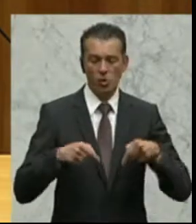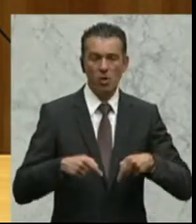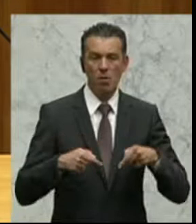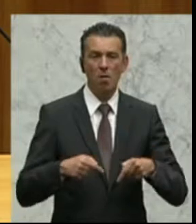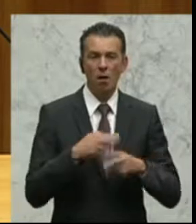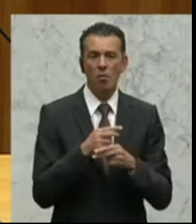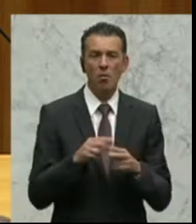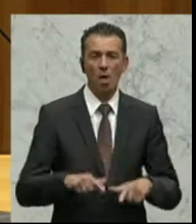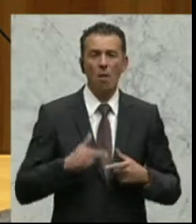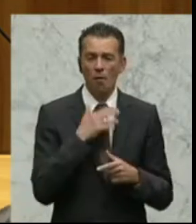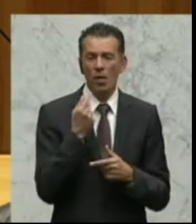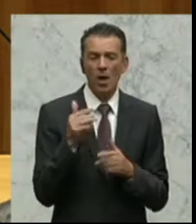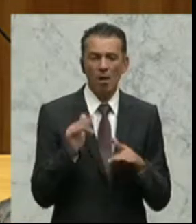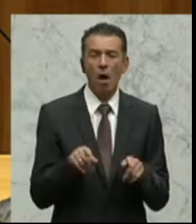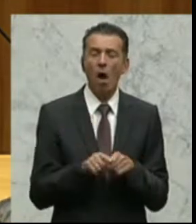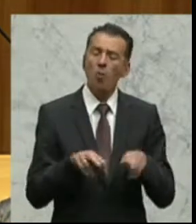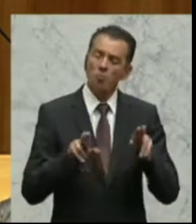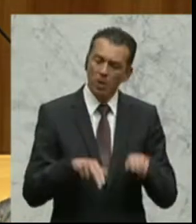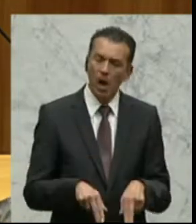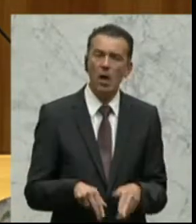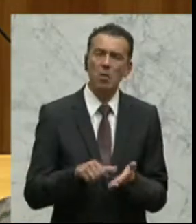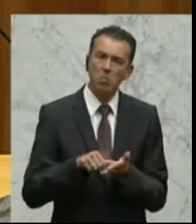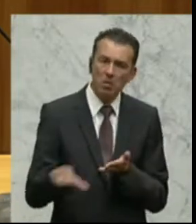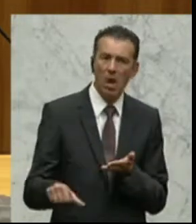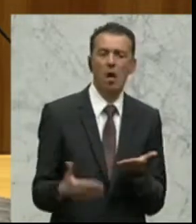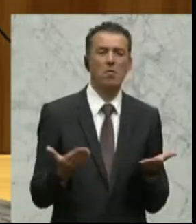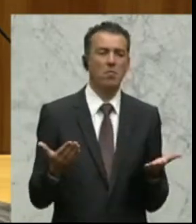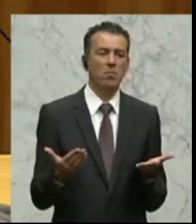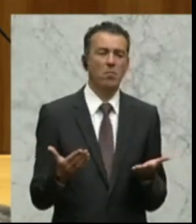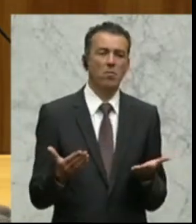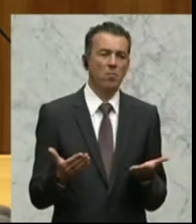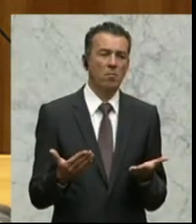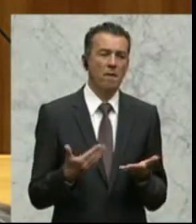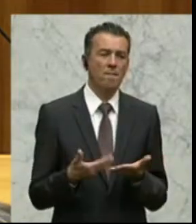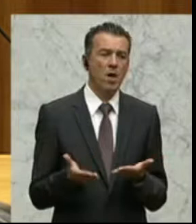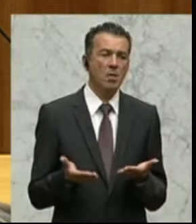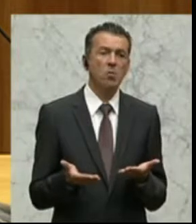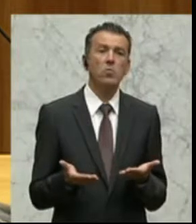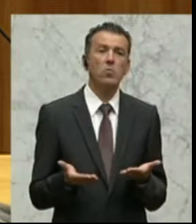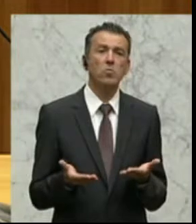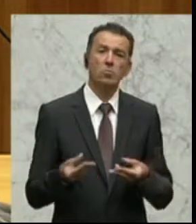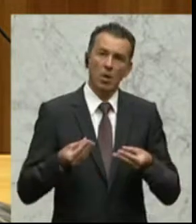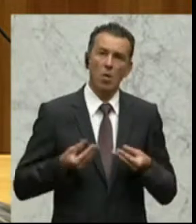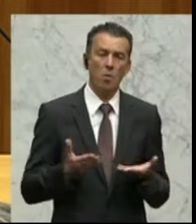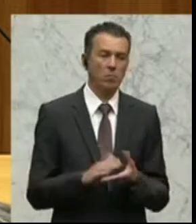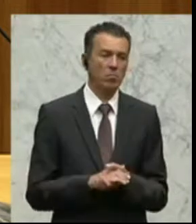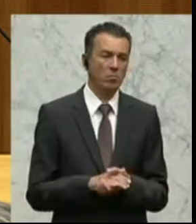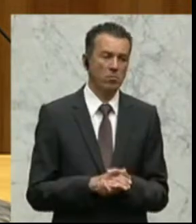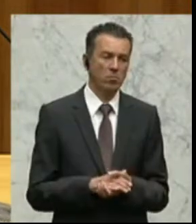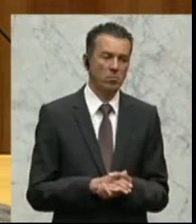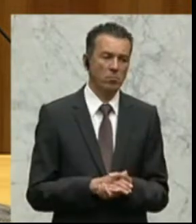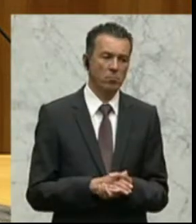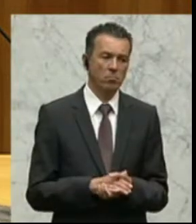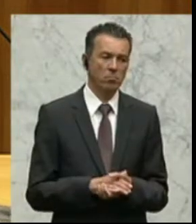Anteil an dem tragen, was sie hier bekommen. Und sie schaut nicht so aus, liebe